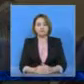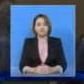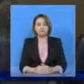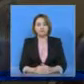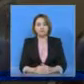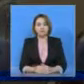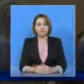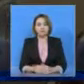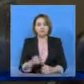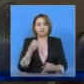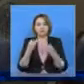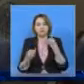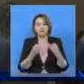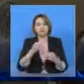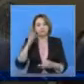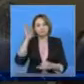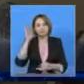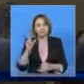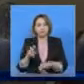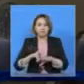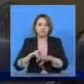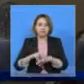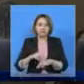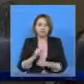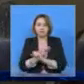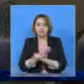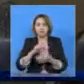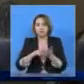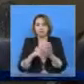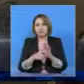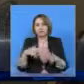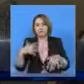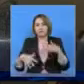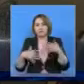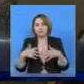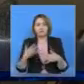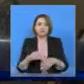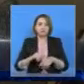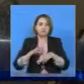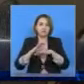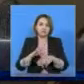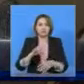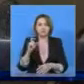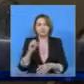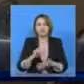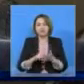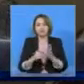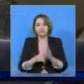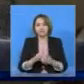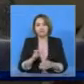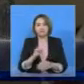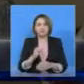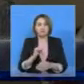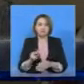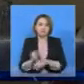Тут разговаривать с психологом, есть комната отдыха, где расслабляющие. А дальше проходят физкабинеты по назначению,